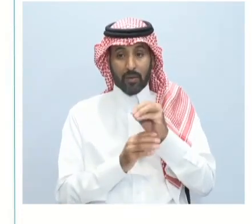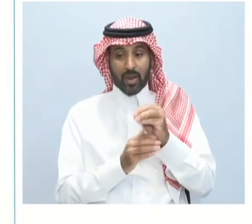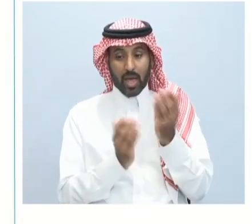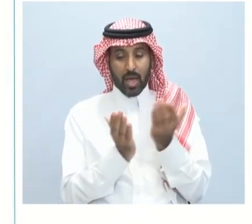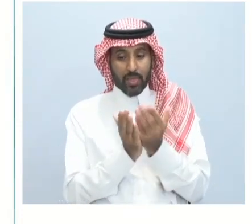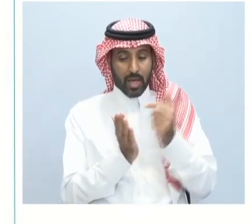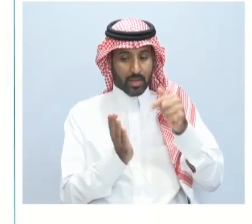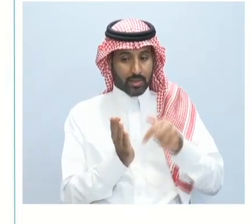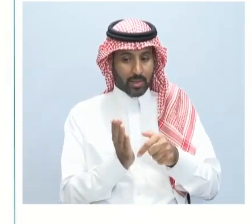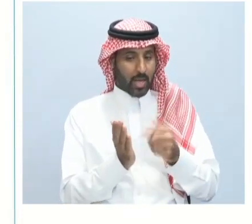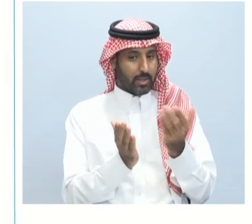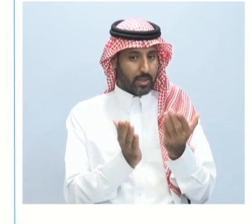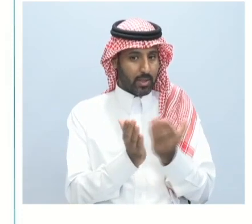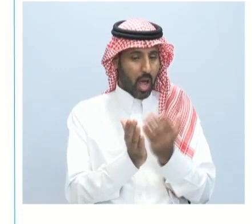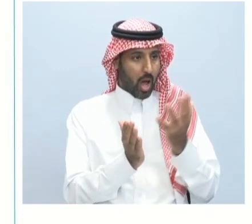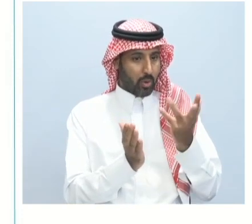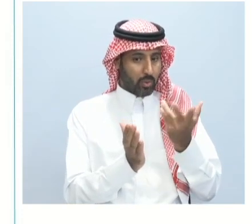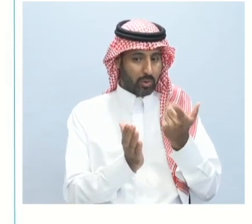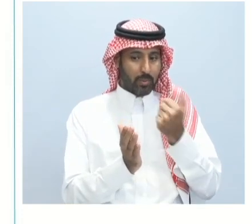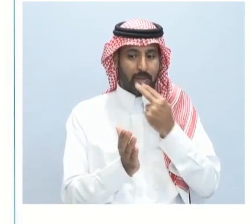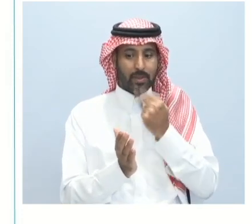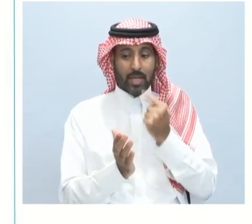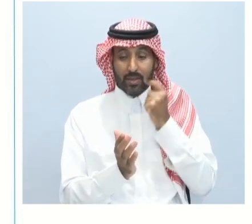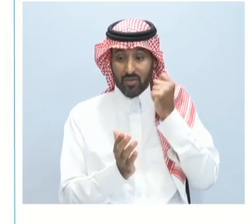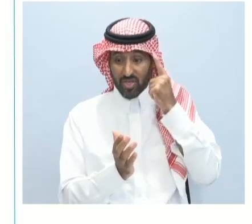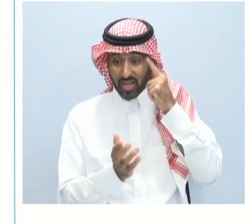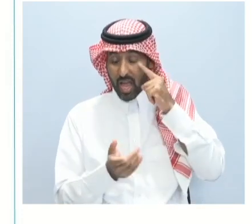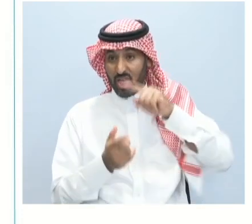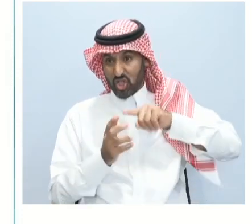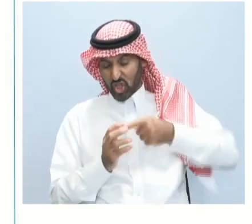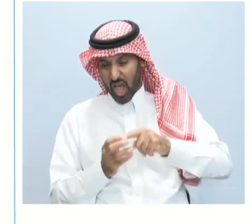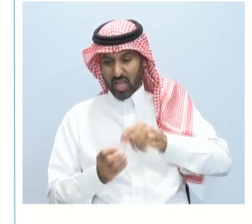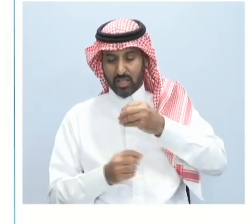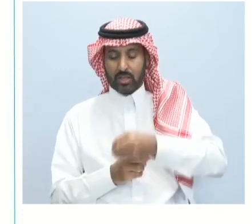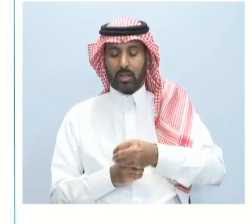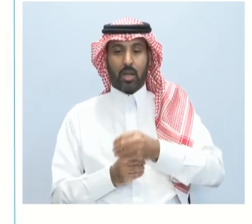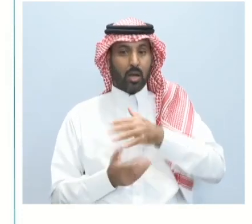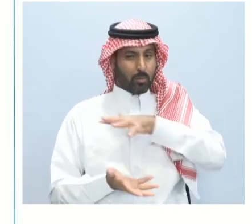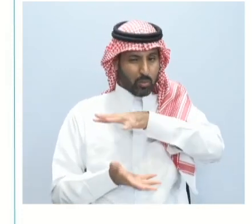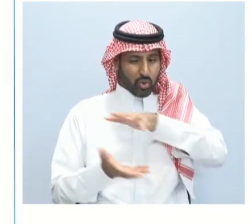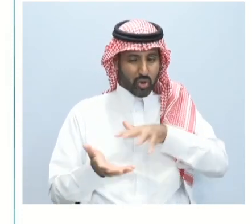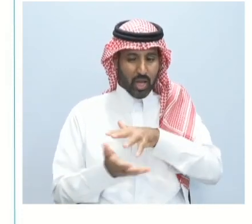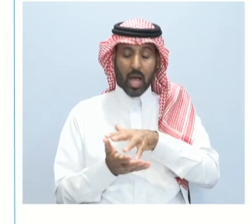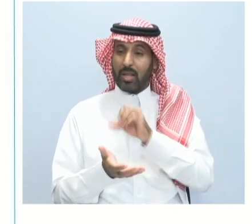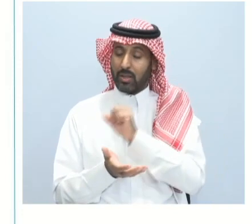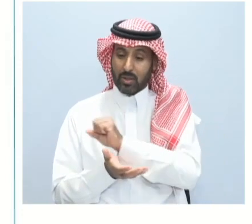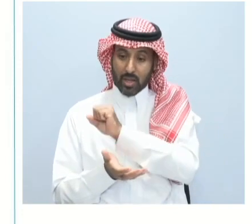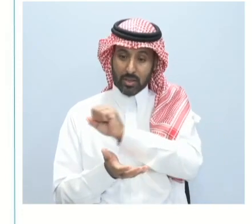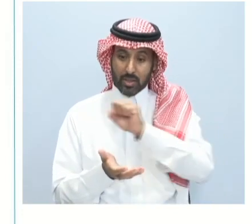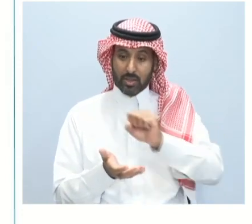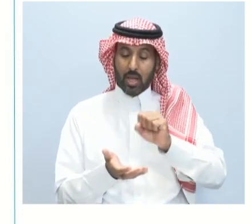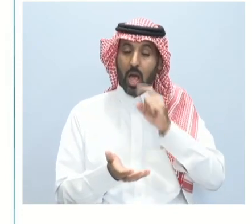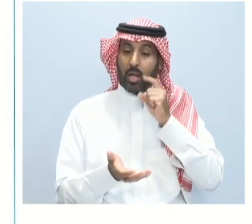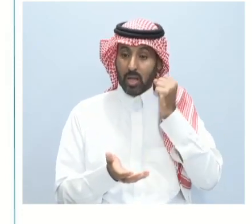الدرس على خوارزميات التحسين في الذكاء الاصطناعي مشكلات التخصيص تعرفنا على